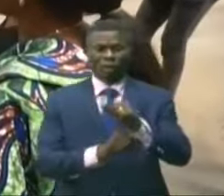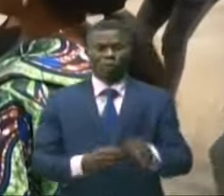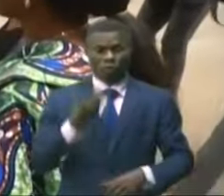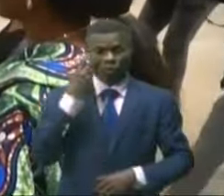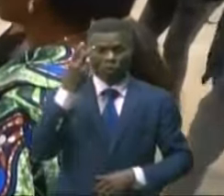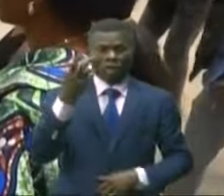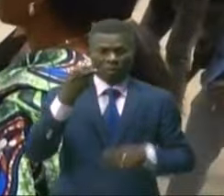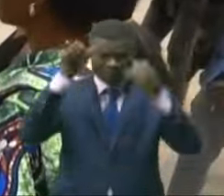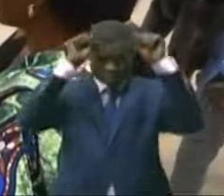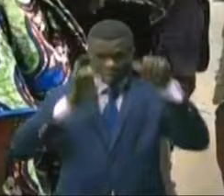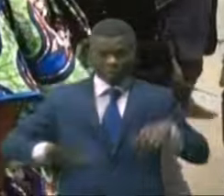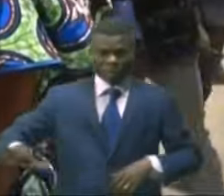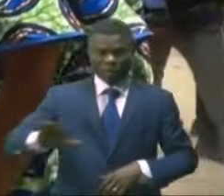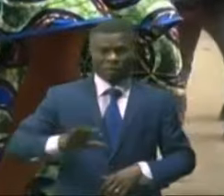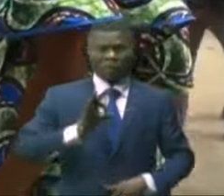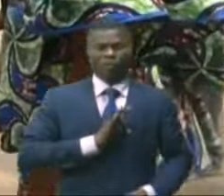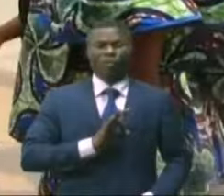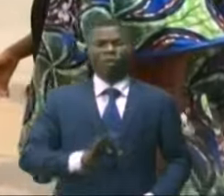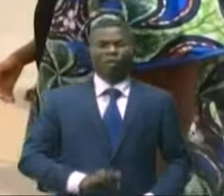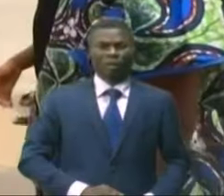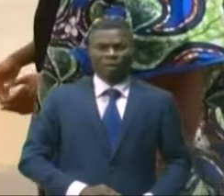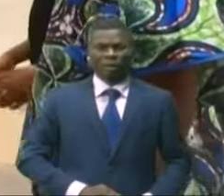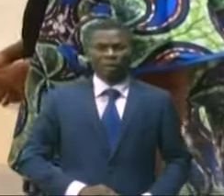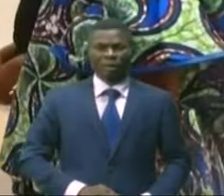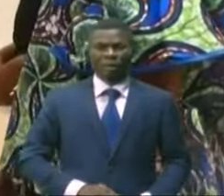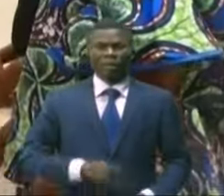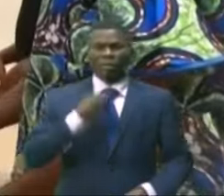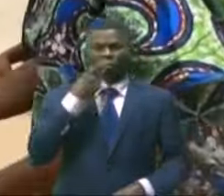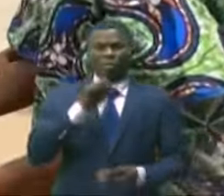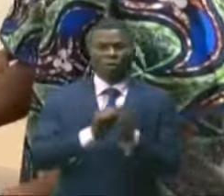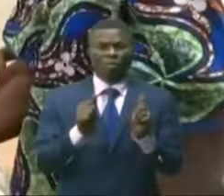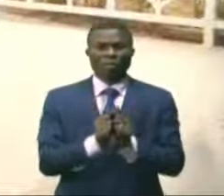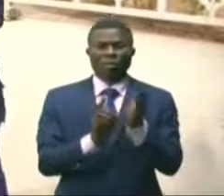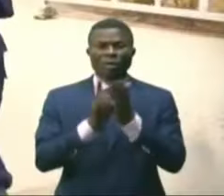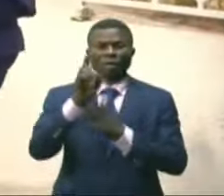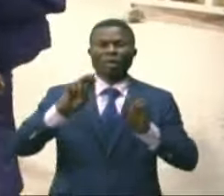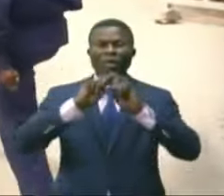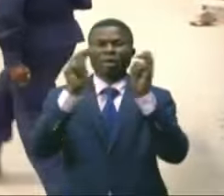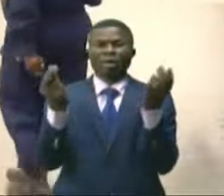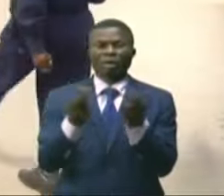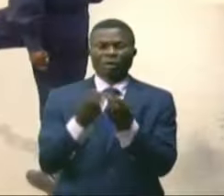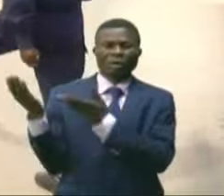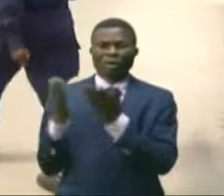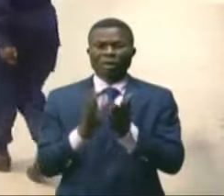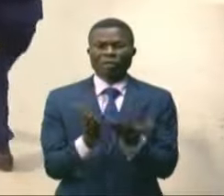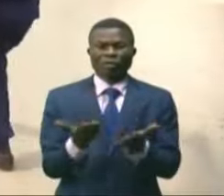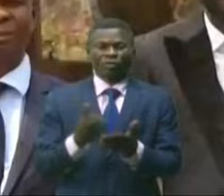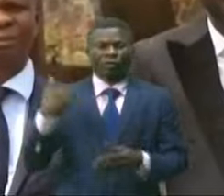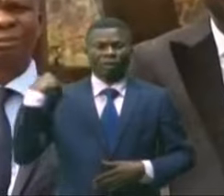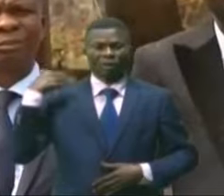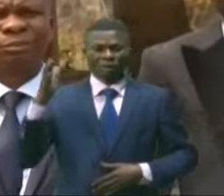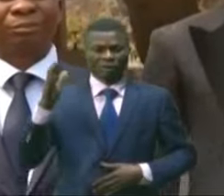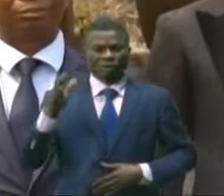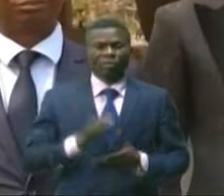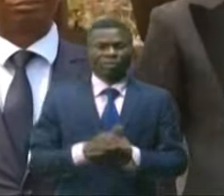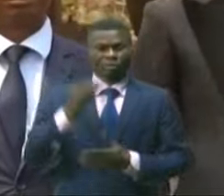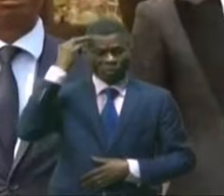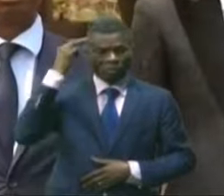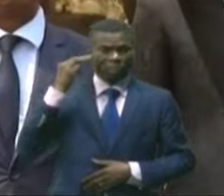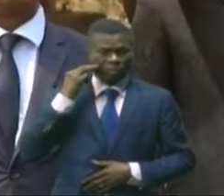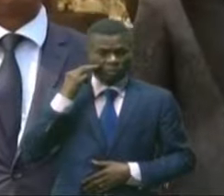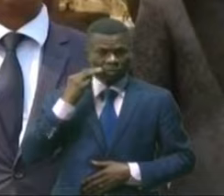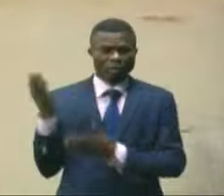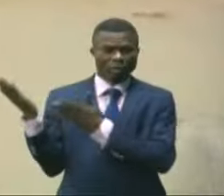la République, Félix-Antoine Tshisekedi, relative au redressement des entreprises du portefeuille de l'État, Jean-Lucien Boussa Toumba, ministre